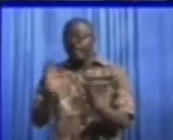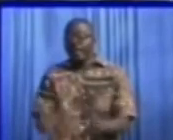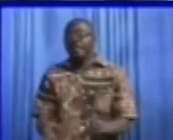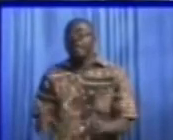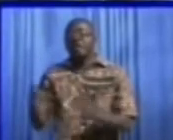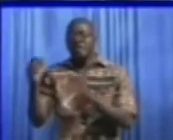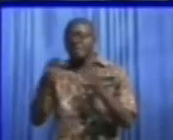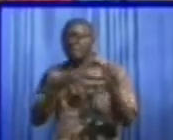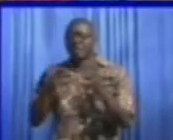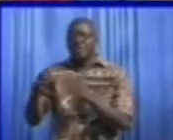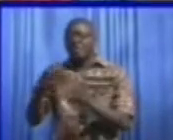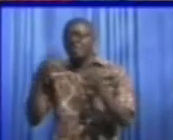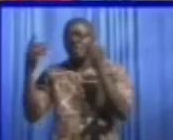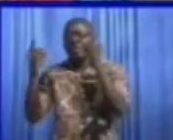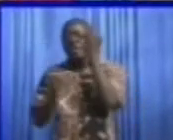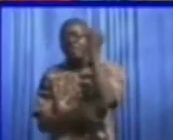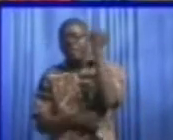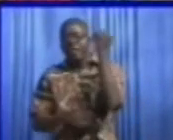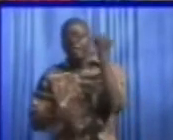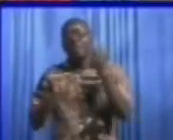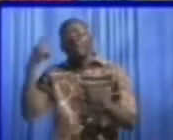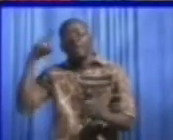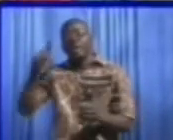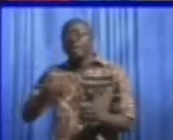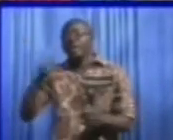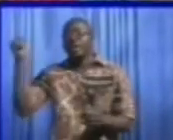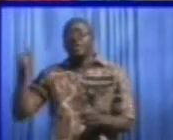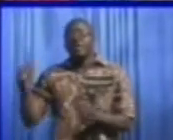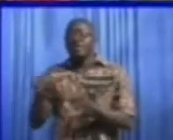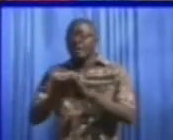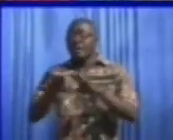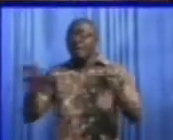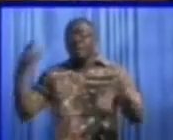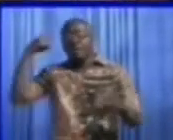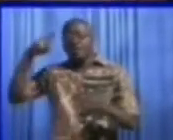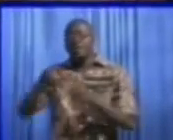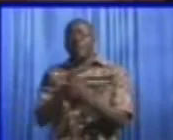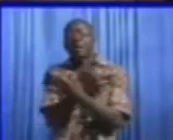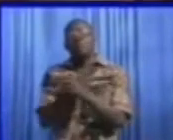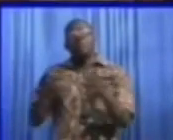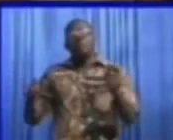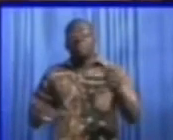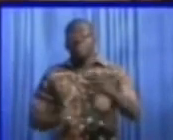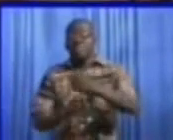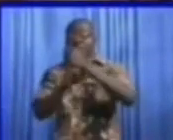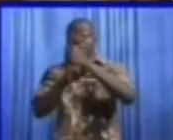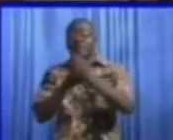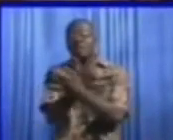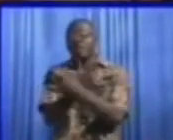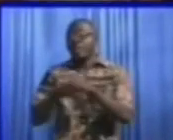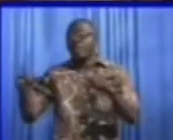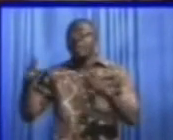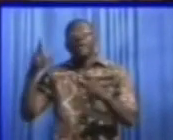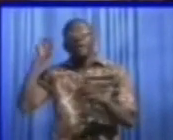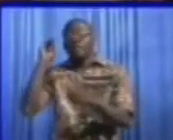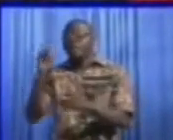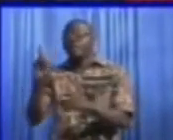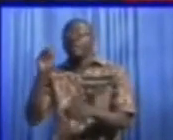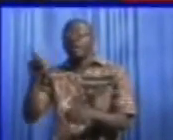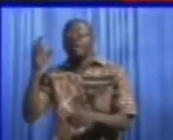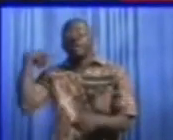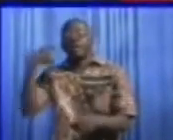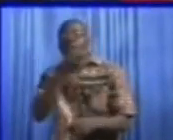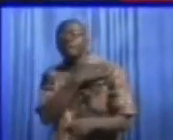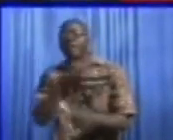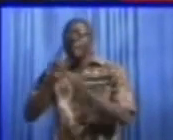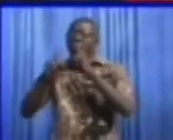contre l'impunité, contre la fraude. Je veux parler de l'élargissement et de la protection des libertés démocratiques. Je veux également parler